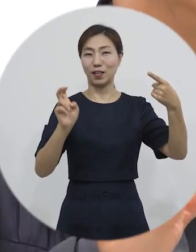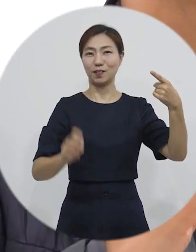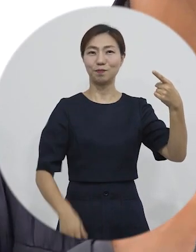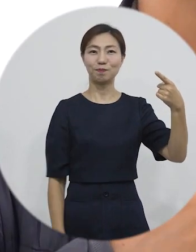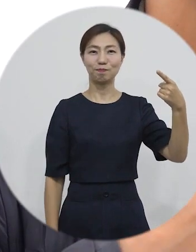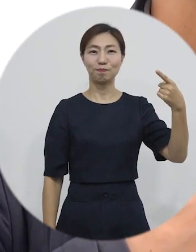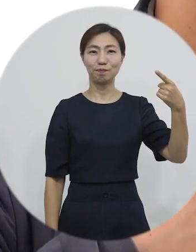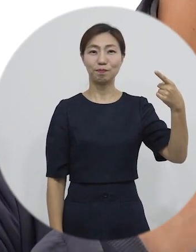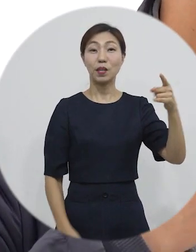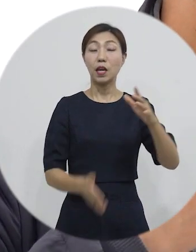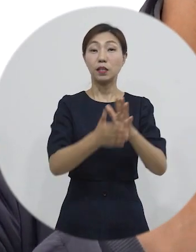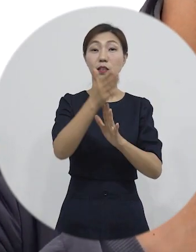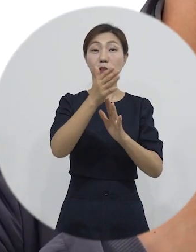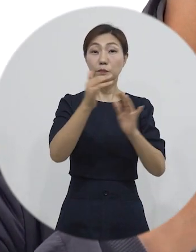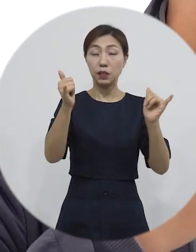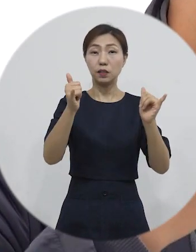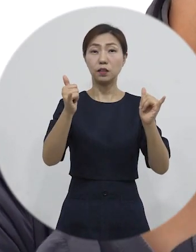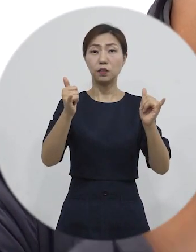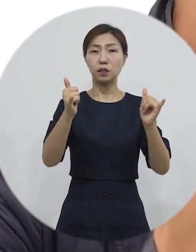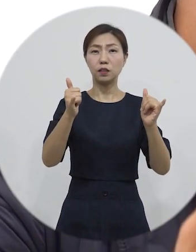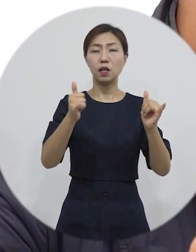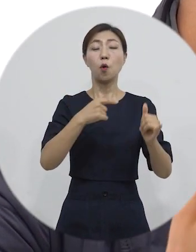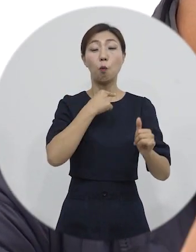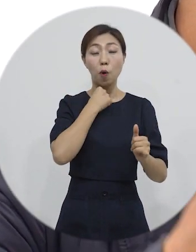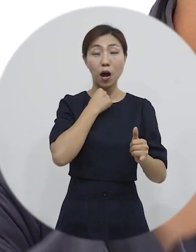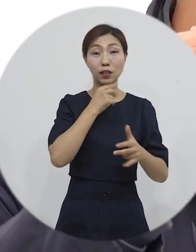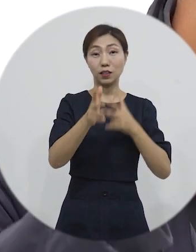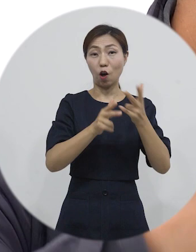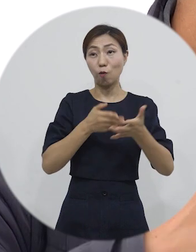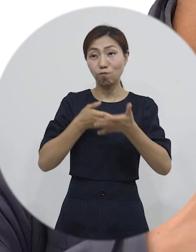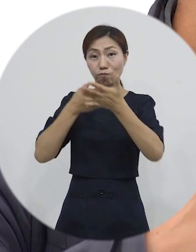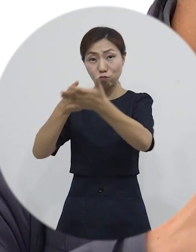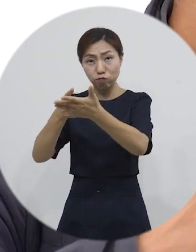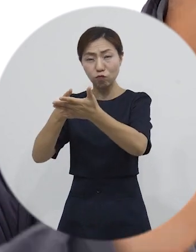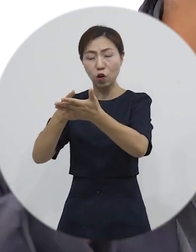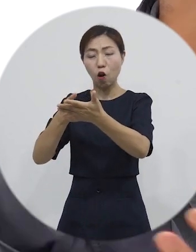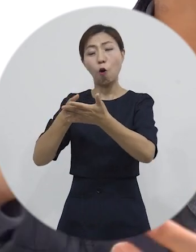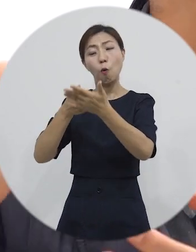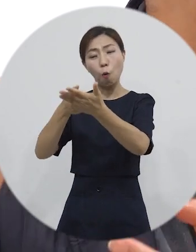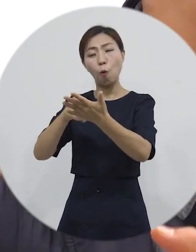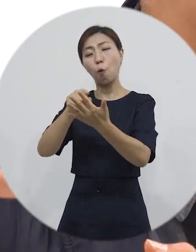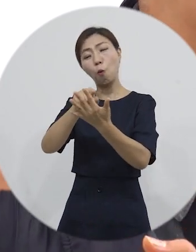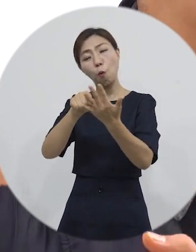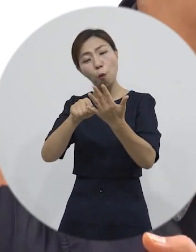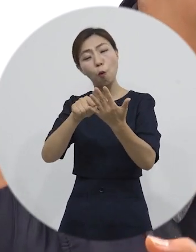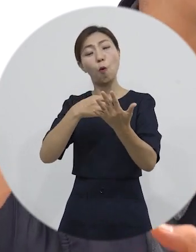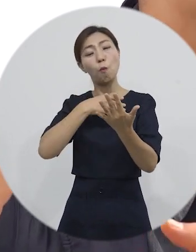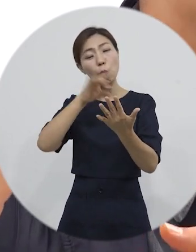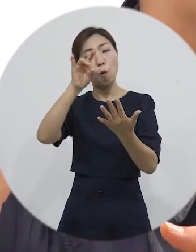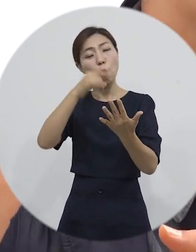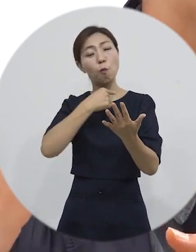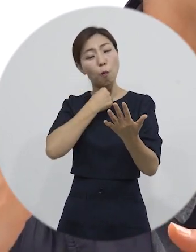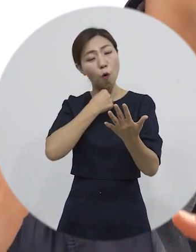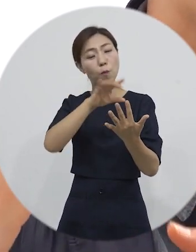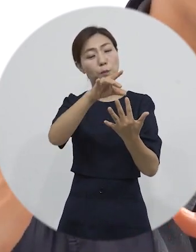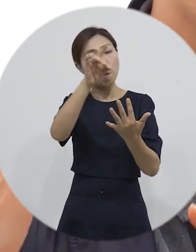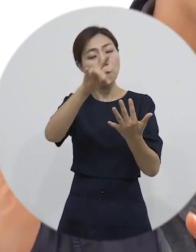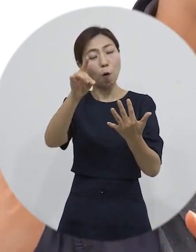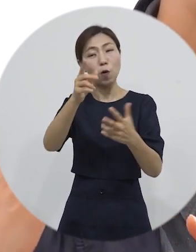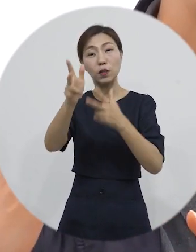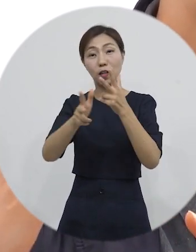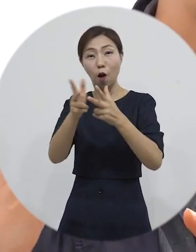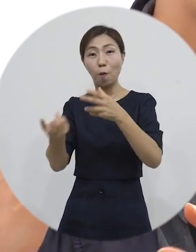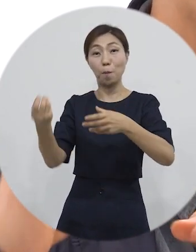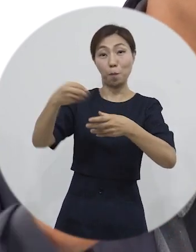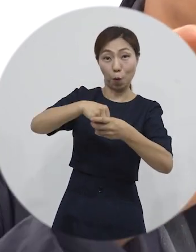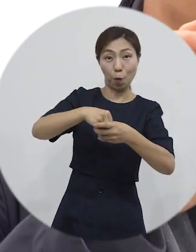그러니까 주민들이 원하는 사업을 제안해서 그것의 우선순위를 정해서 예산안에 반영하는 것, 이렇게 이